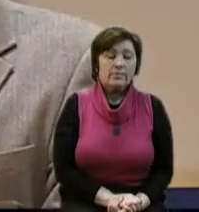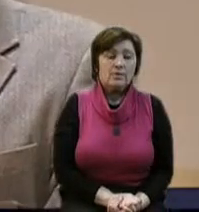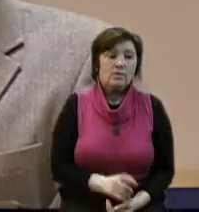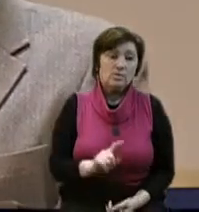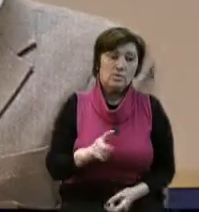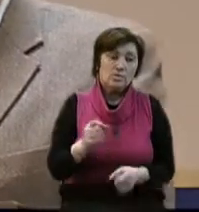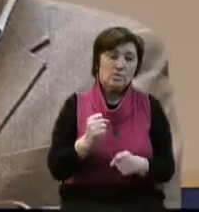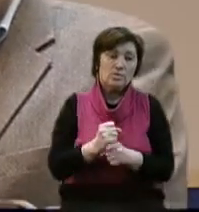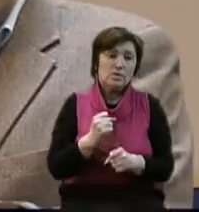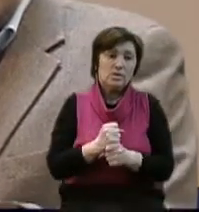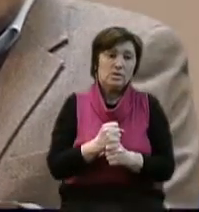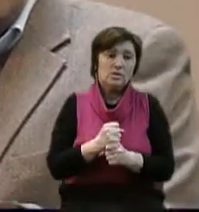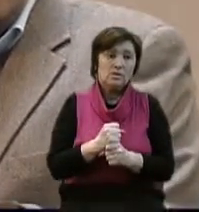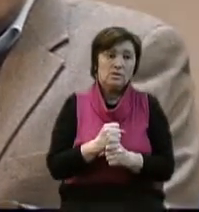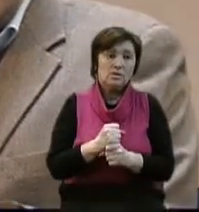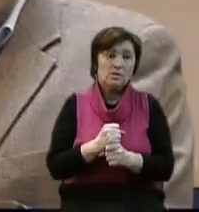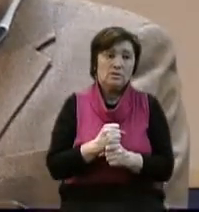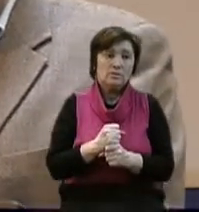делали, оно